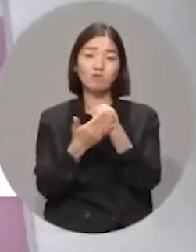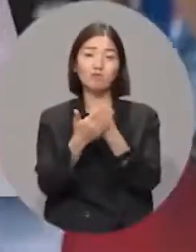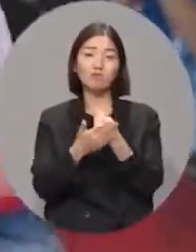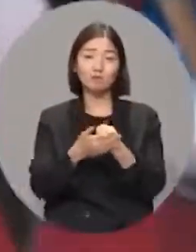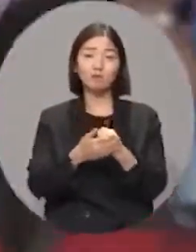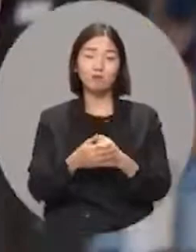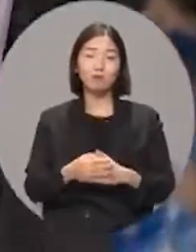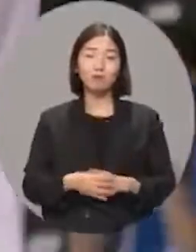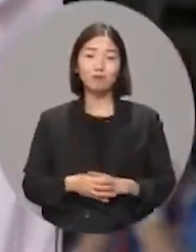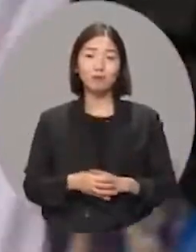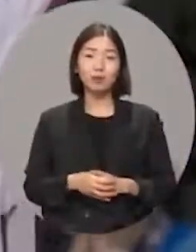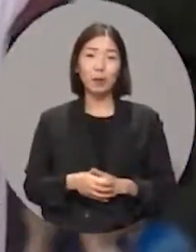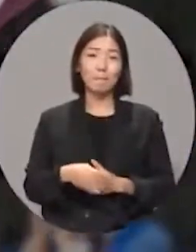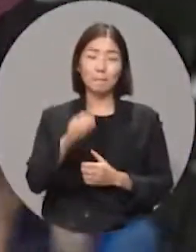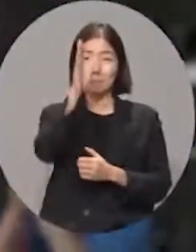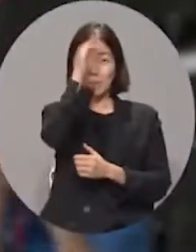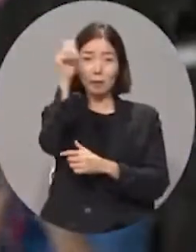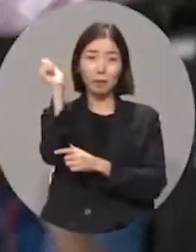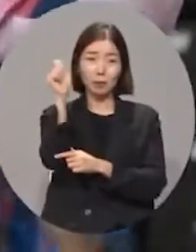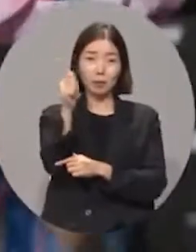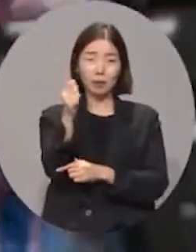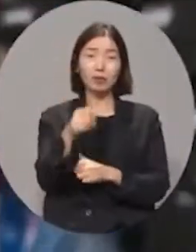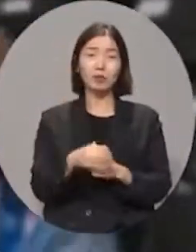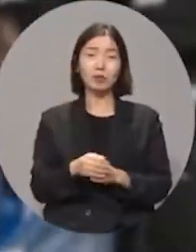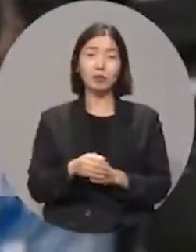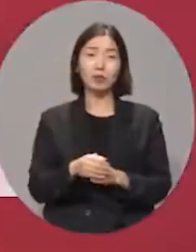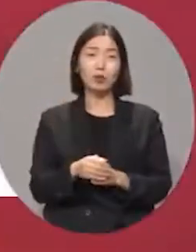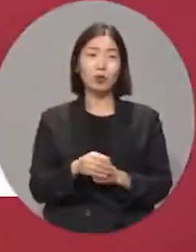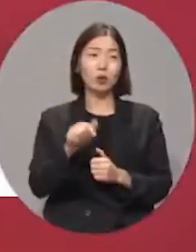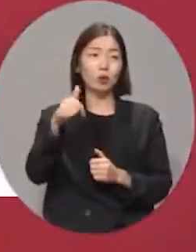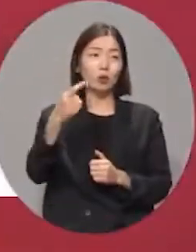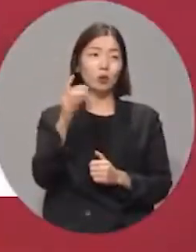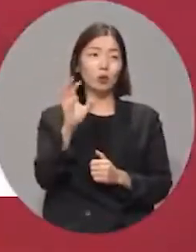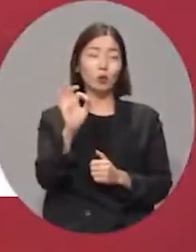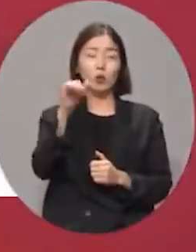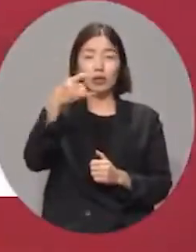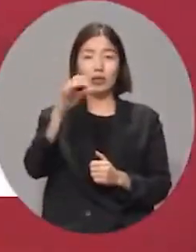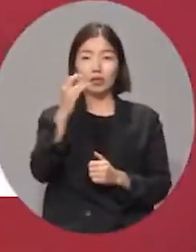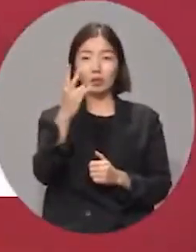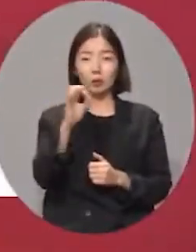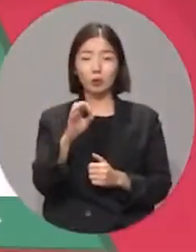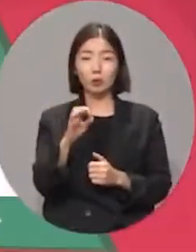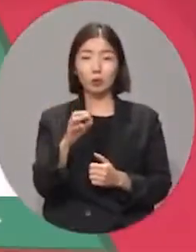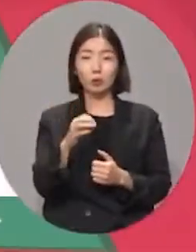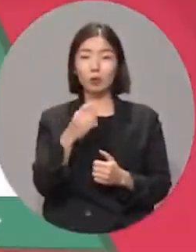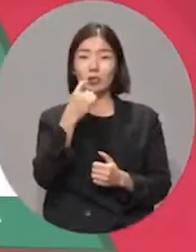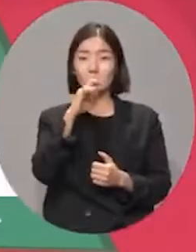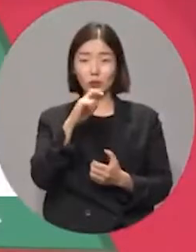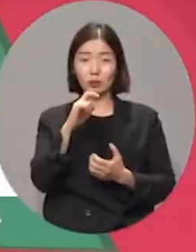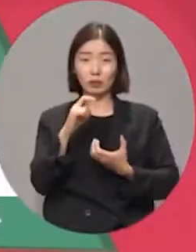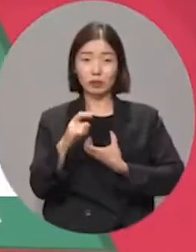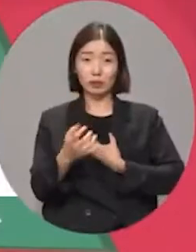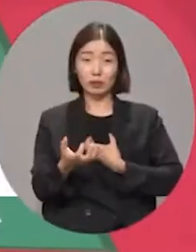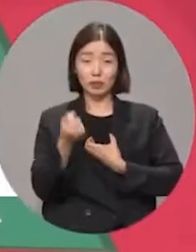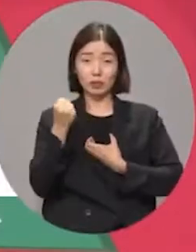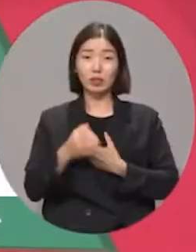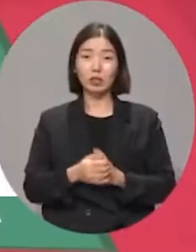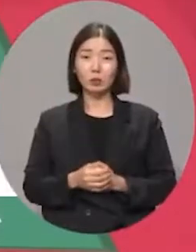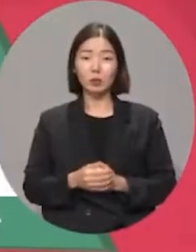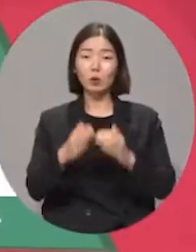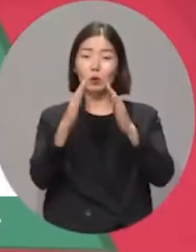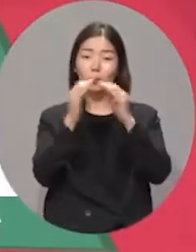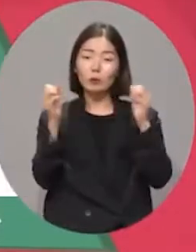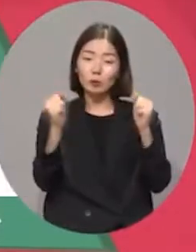같습니다. 배드민턴 여자 복식에선 공이웅 선수가 동메달을 목에 걸었습니다. 자신이 소속된